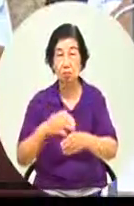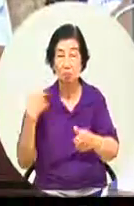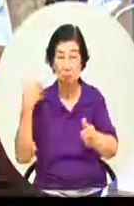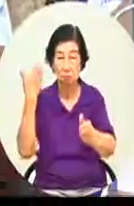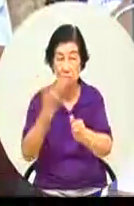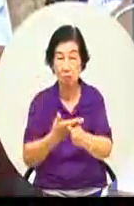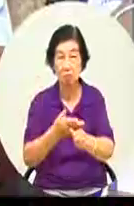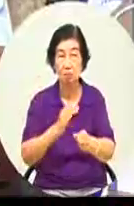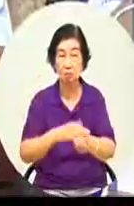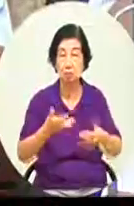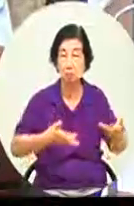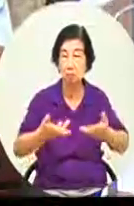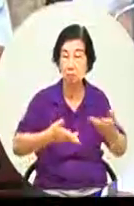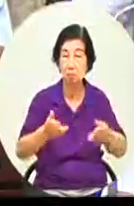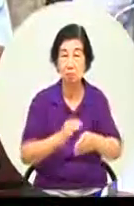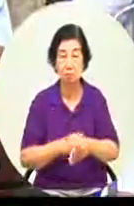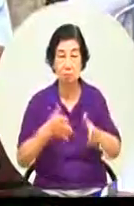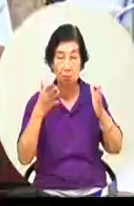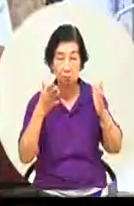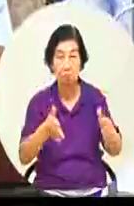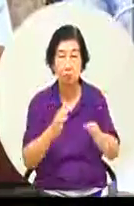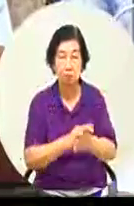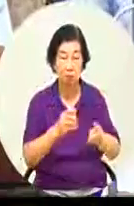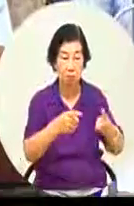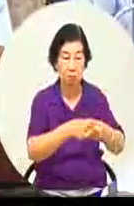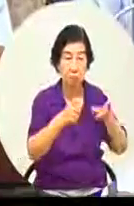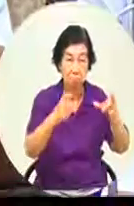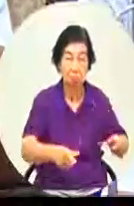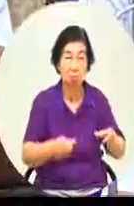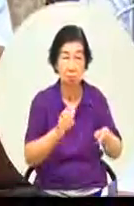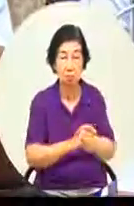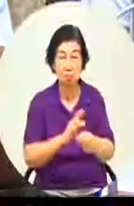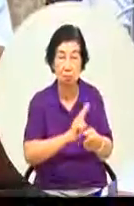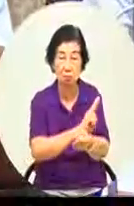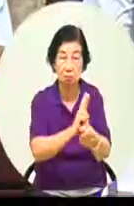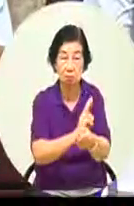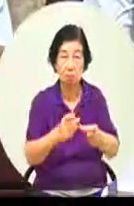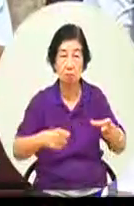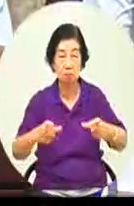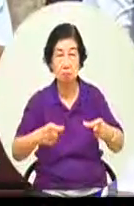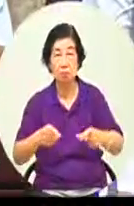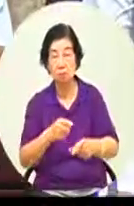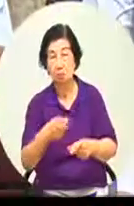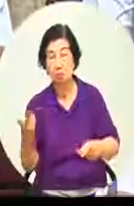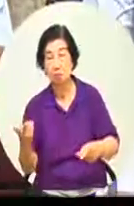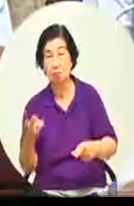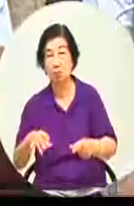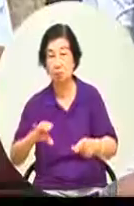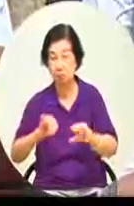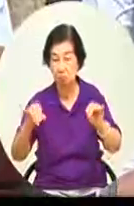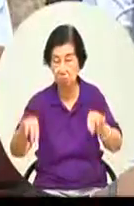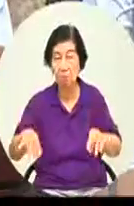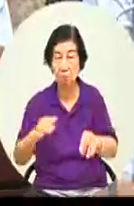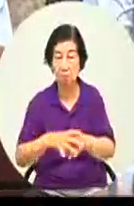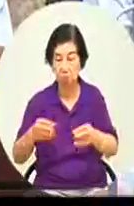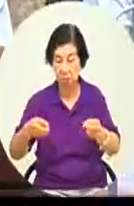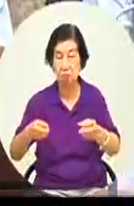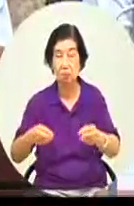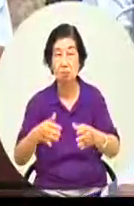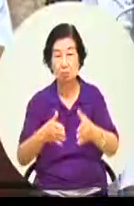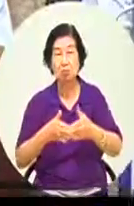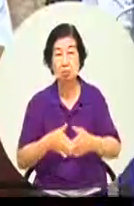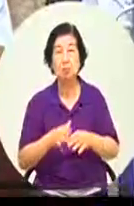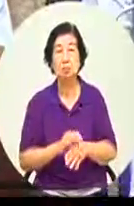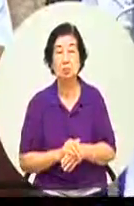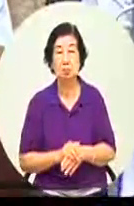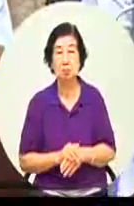对咱小港林园线伊的可行，伊的先期规划部分，我们会进行这一部分的讨论。那王议员一再建议部分，